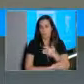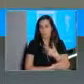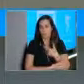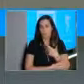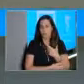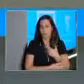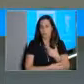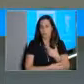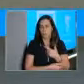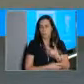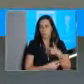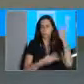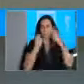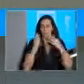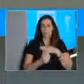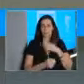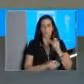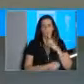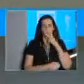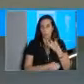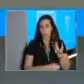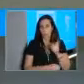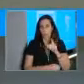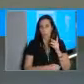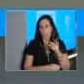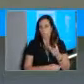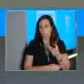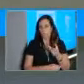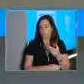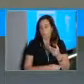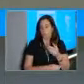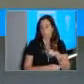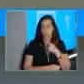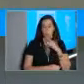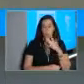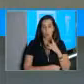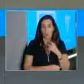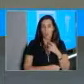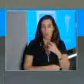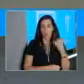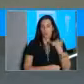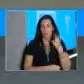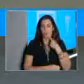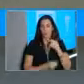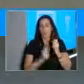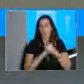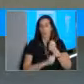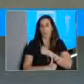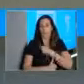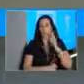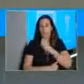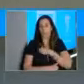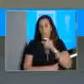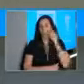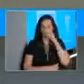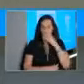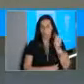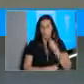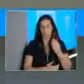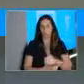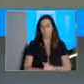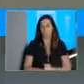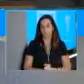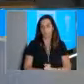כאילו, מהניסיון שלי לא רואה, זה לא פוגש אותי. אני אומרת אולי, אבל כל הזמן מדברים על הדתה, אולי אני מפספסת משהו.